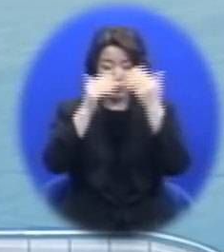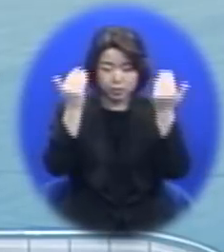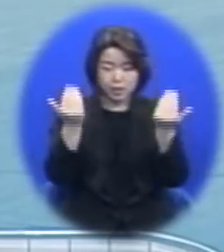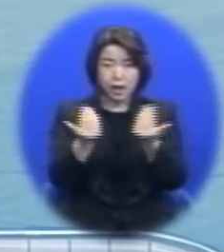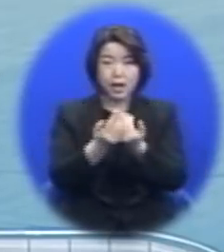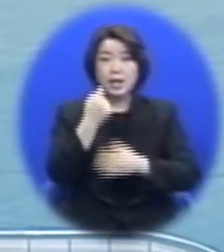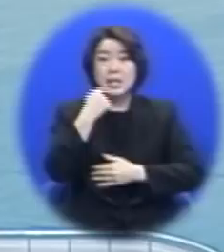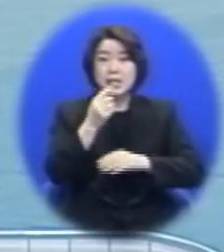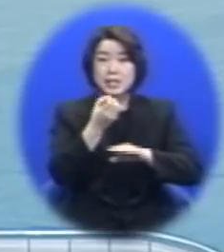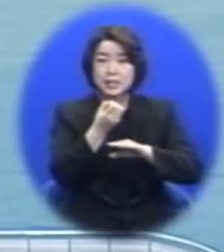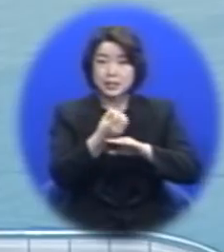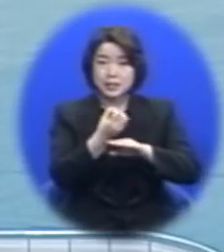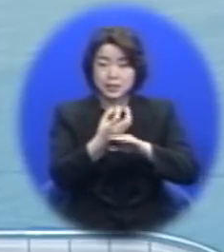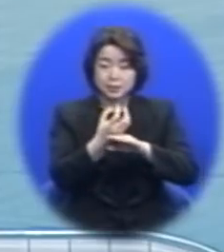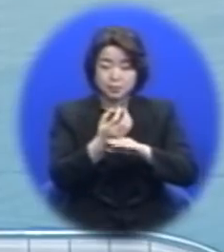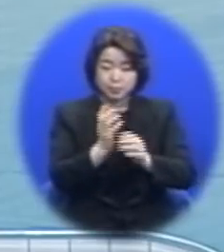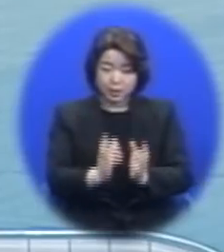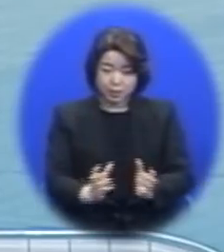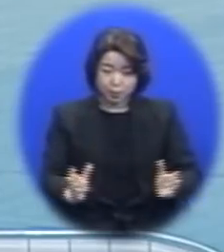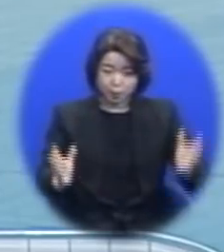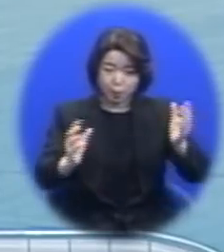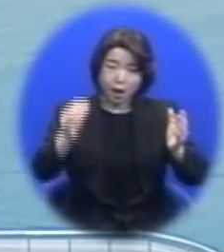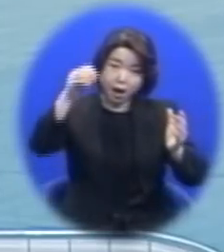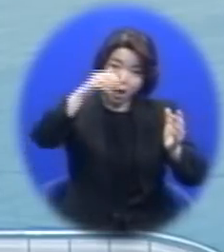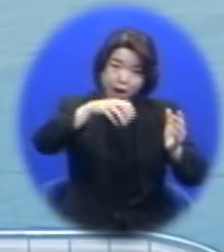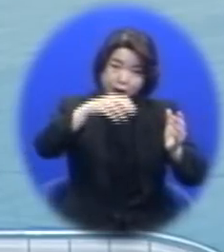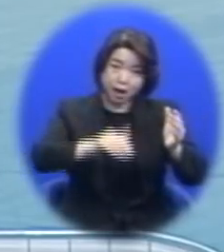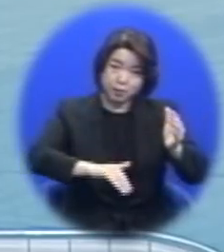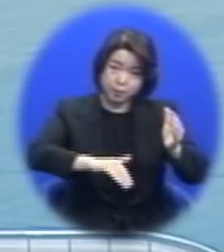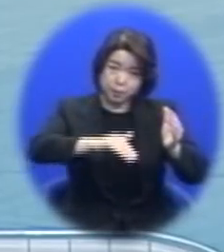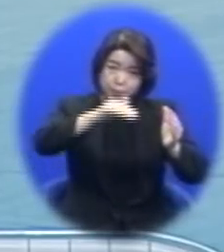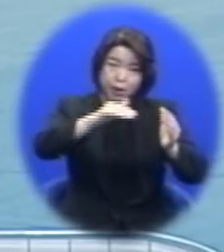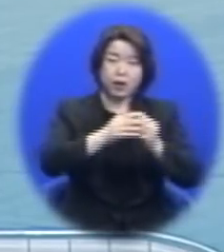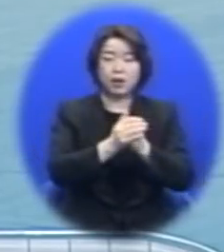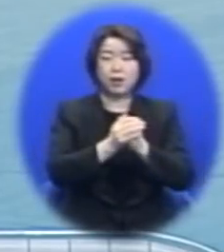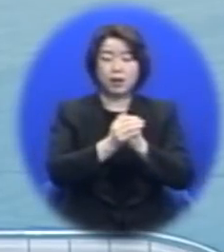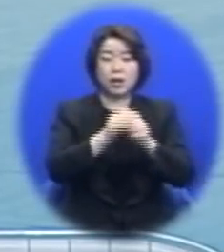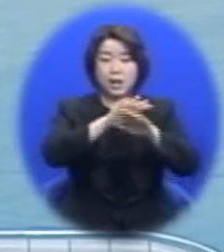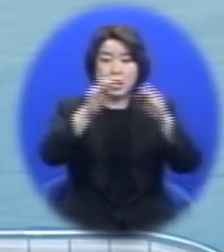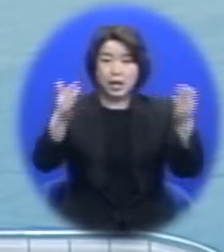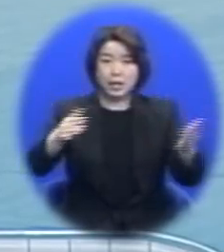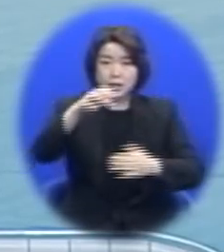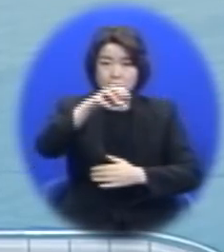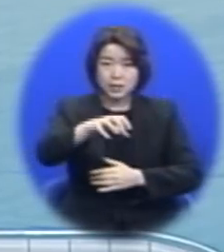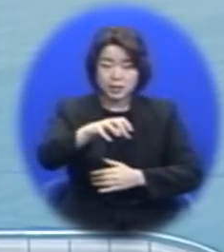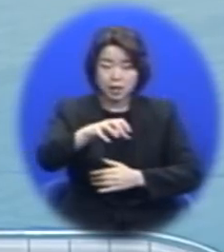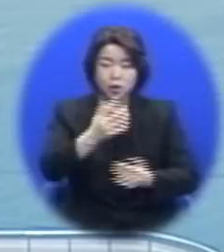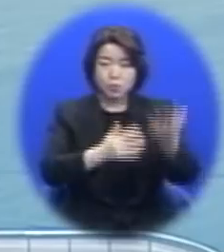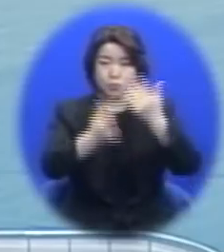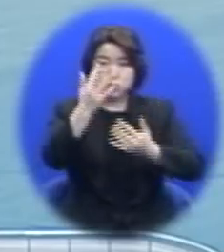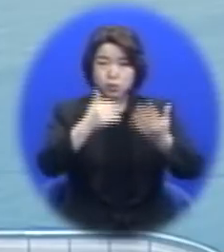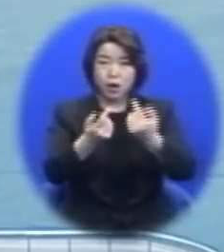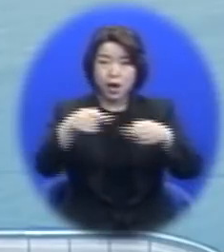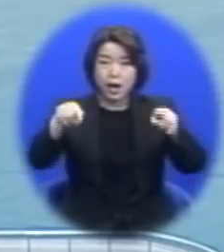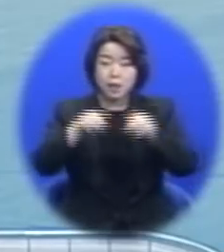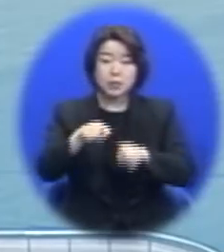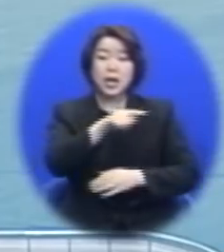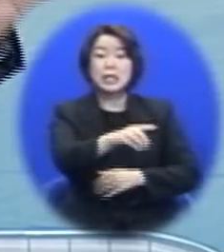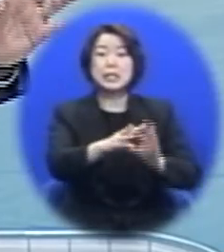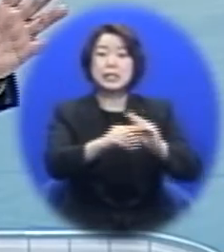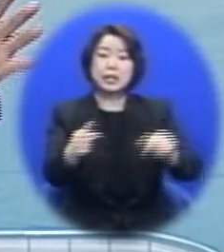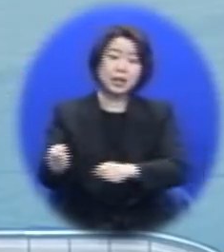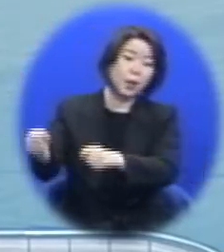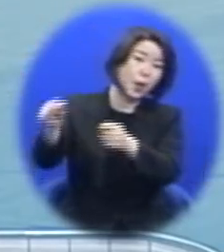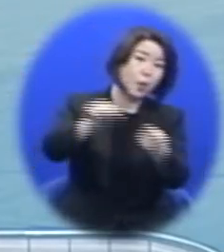담겨서 제단의 숲 불과 함께 이 땅에 엎어지게 됩니다. 그리고